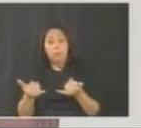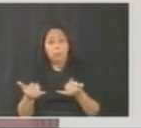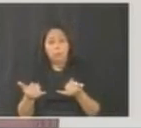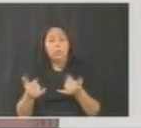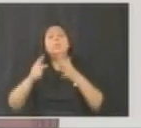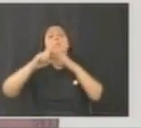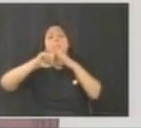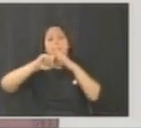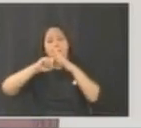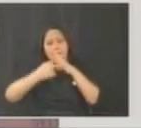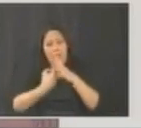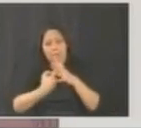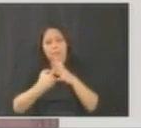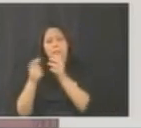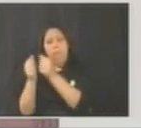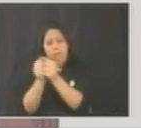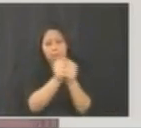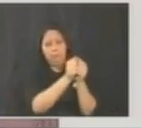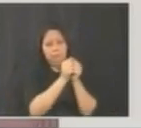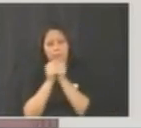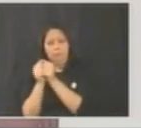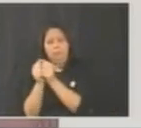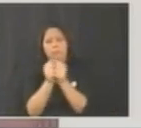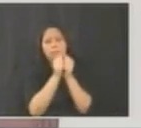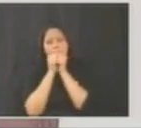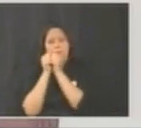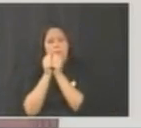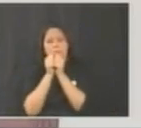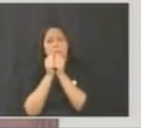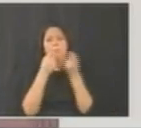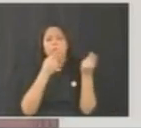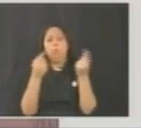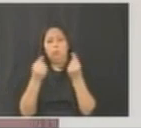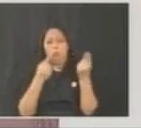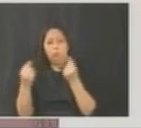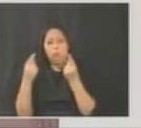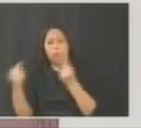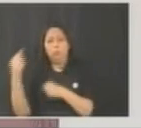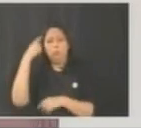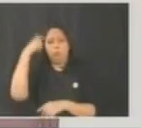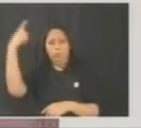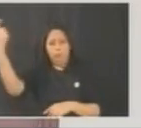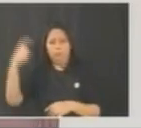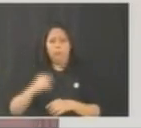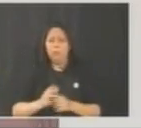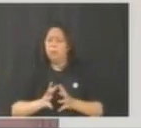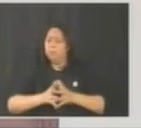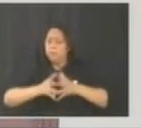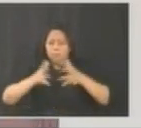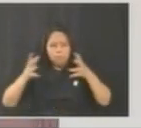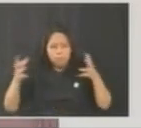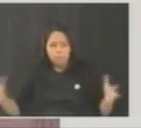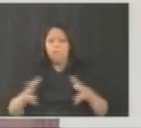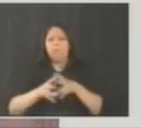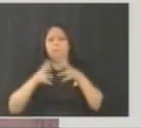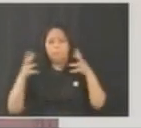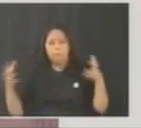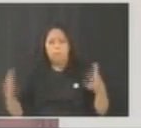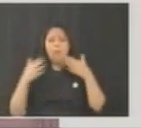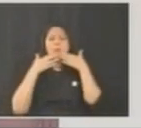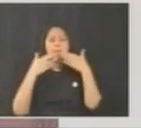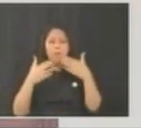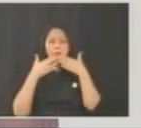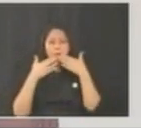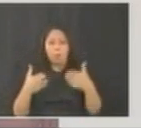nating pagtupad sa ating mga hangarin. Maraming salamat sa inyong